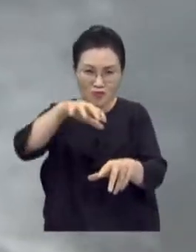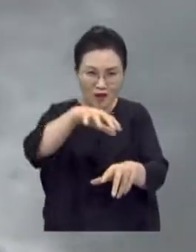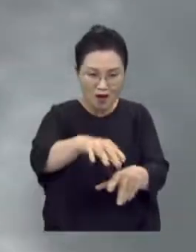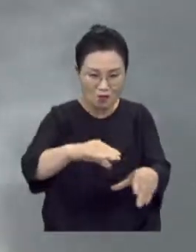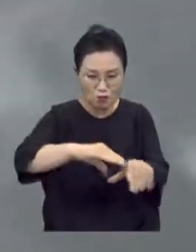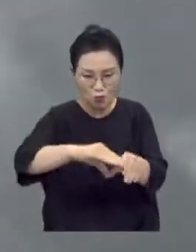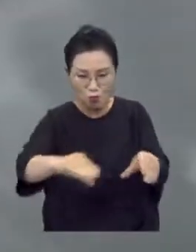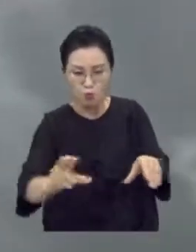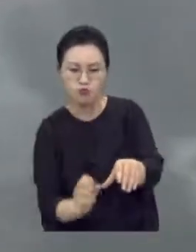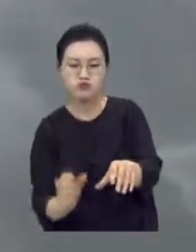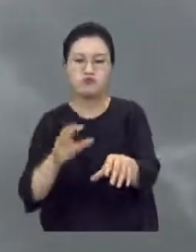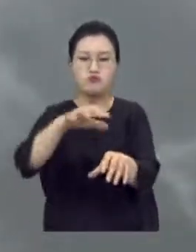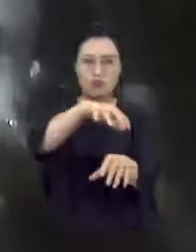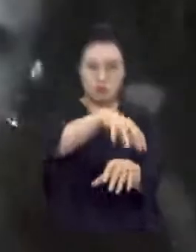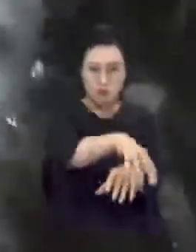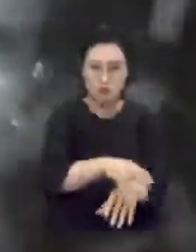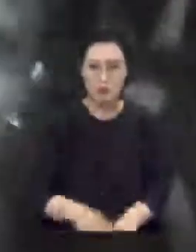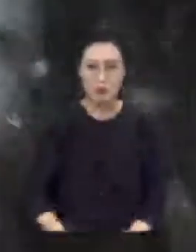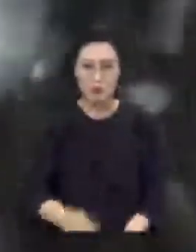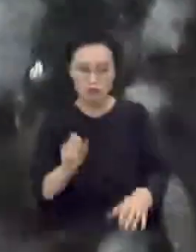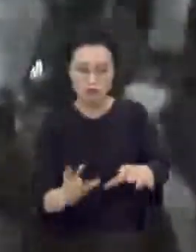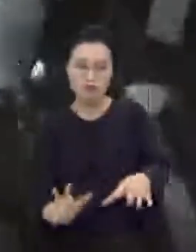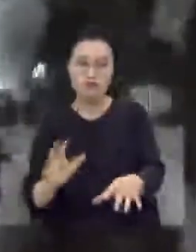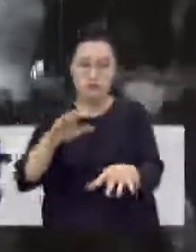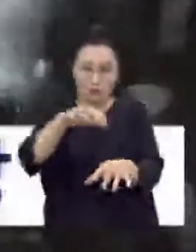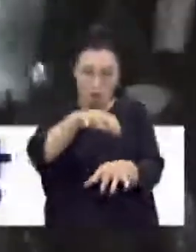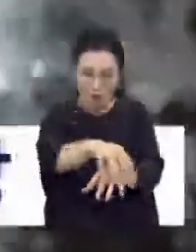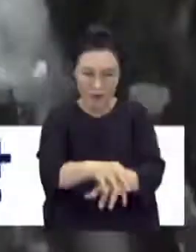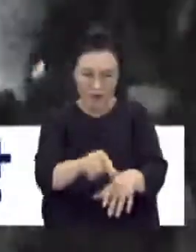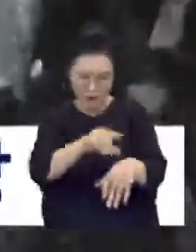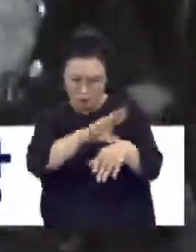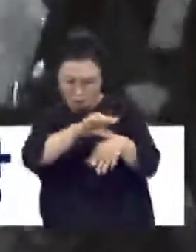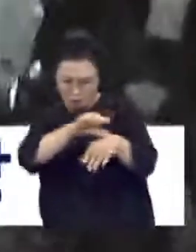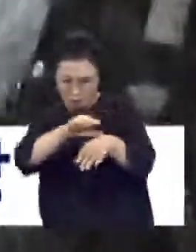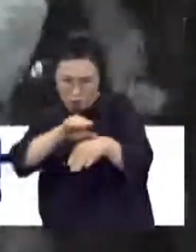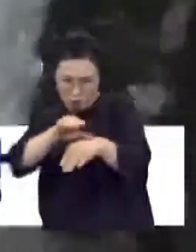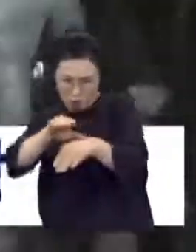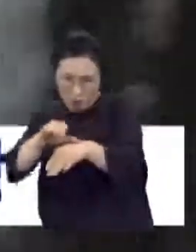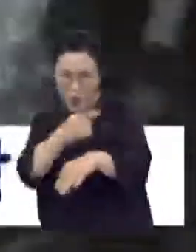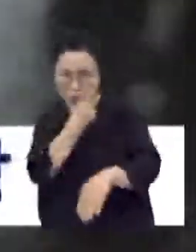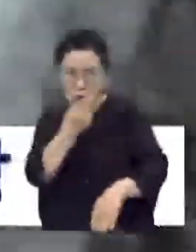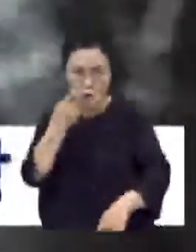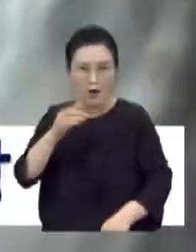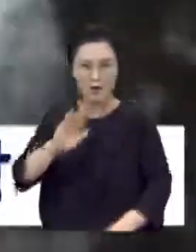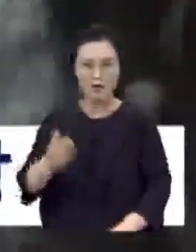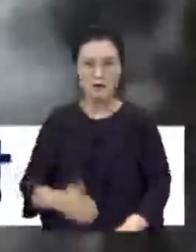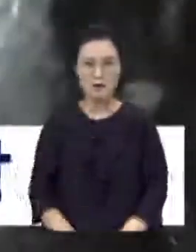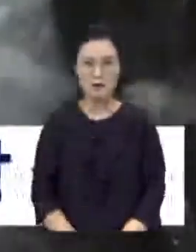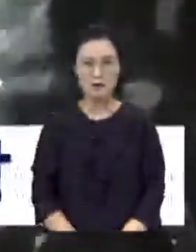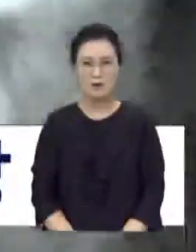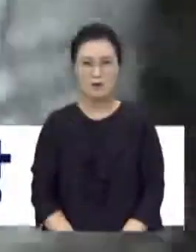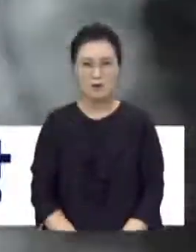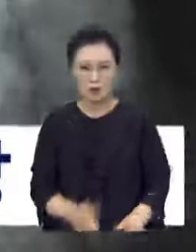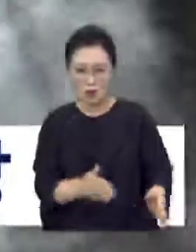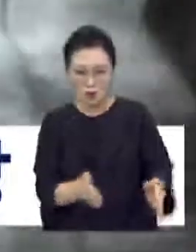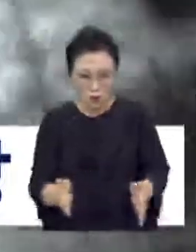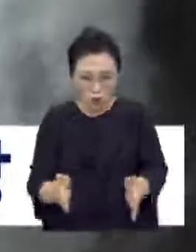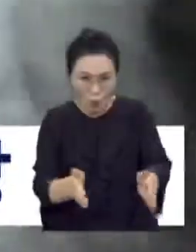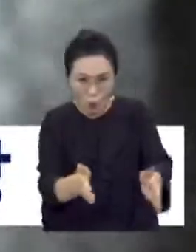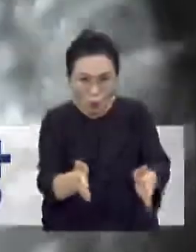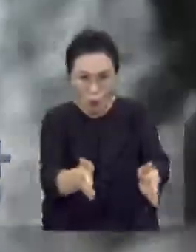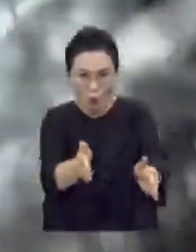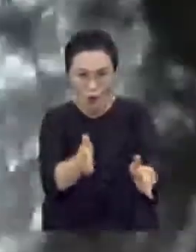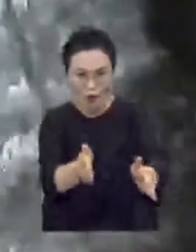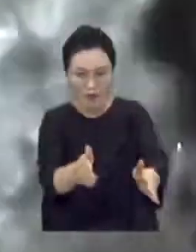흘러들어 갑니다 물이 차오르는 모습은 인근 cctv 에서도 확인 됩니다 도로의 차선 은 물론이고